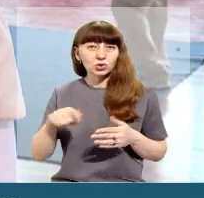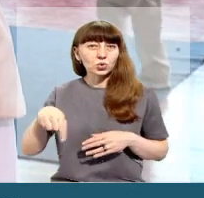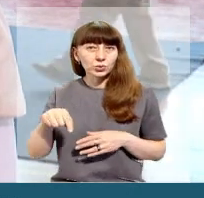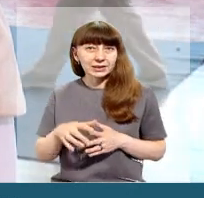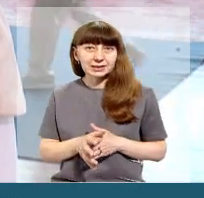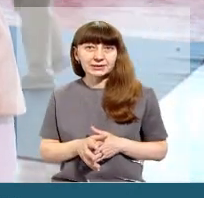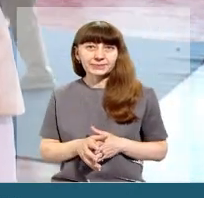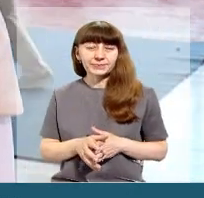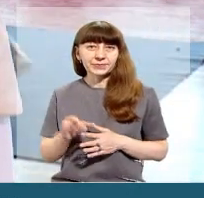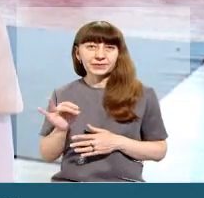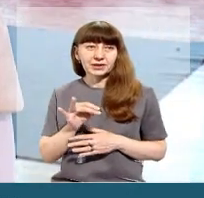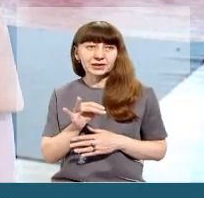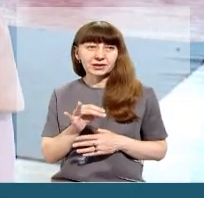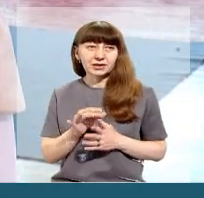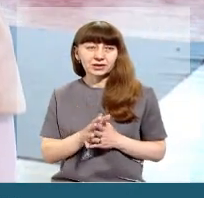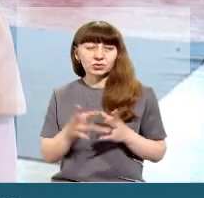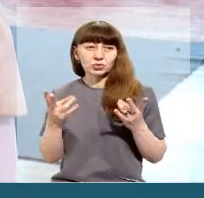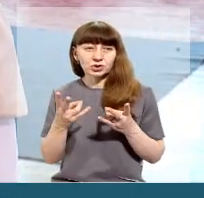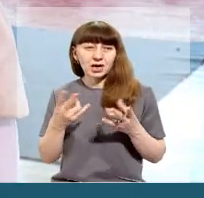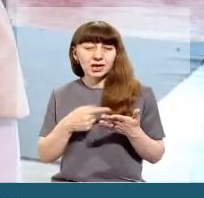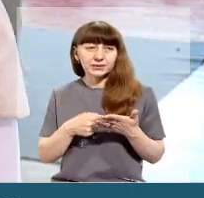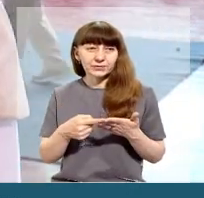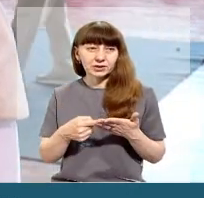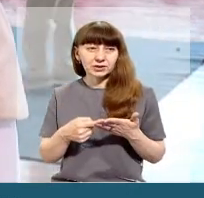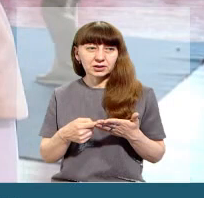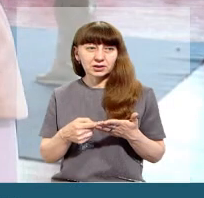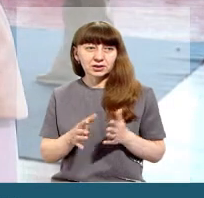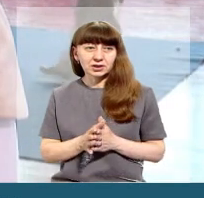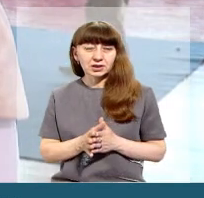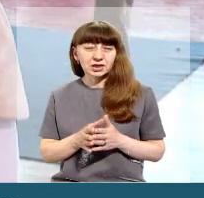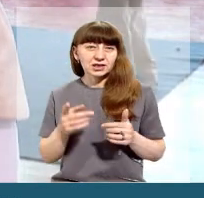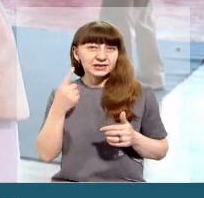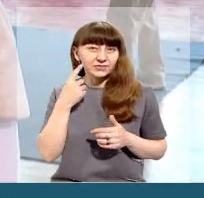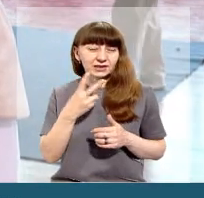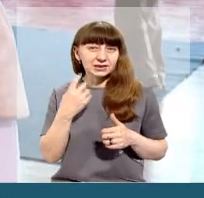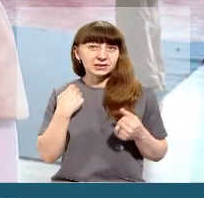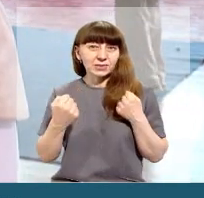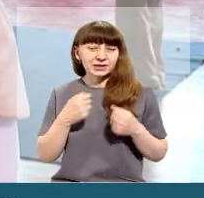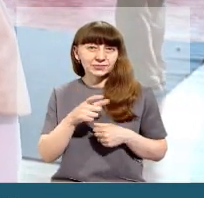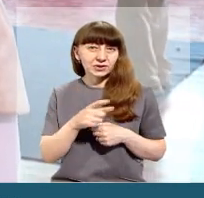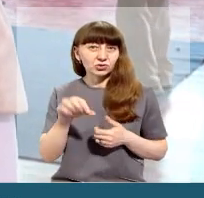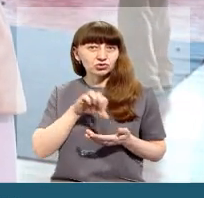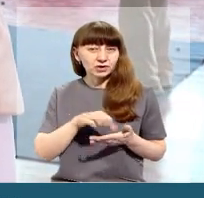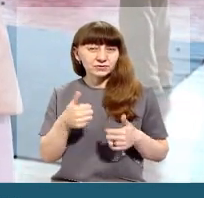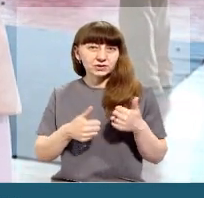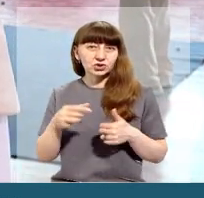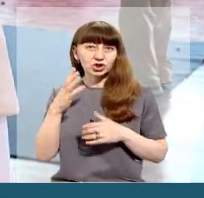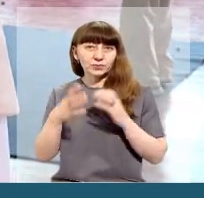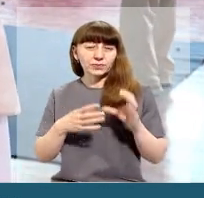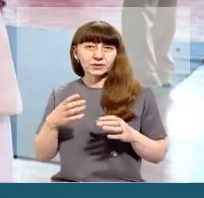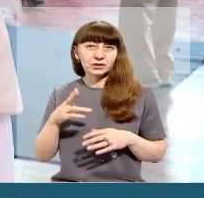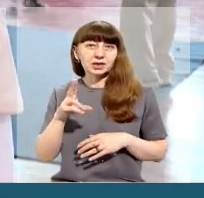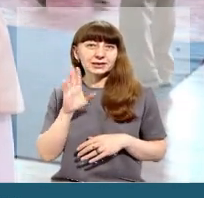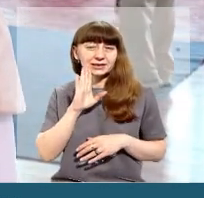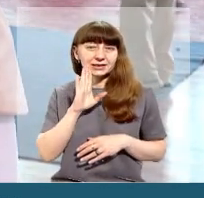Рудного. Ну и, конечно, нужно отметить титулованных спортсменов, которые участвуют в данных соревнованиях. Это чемпионка